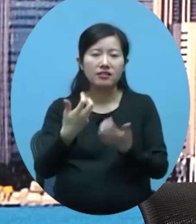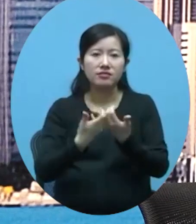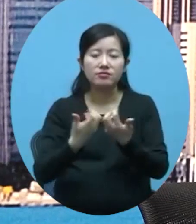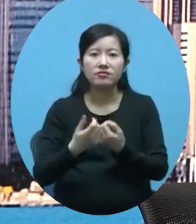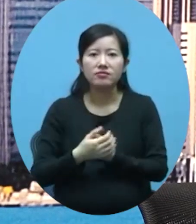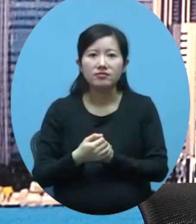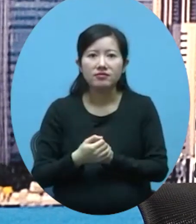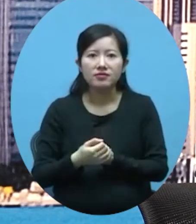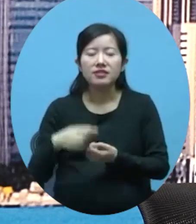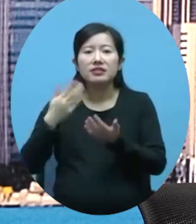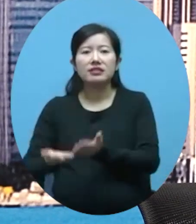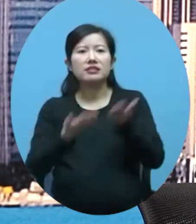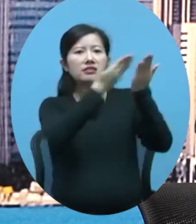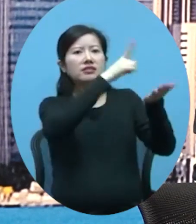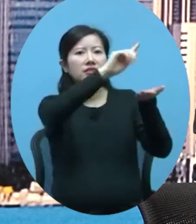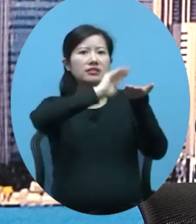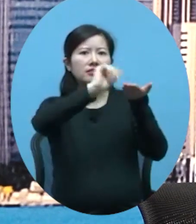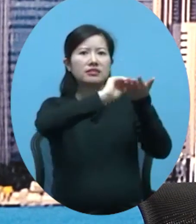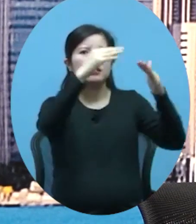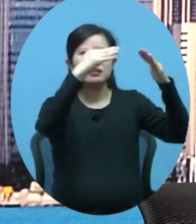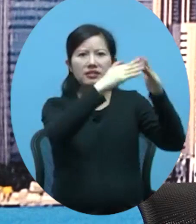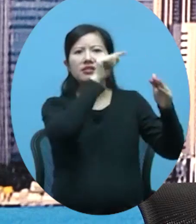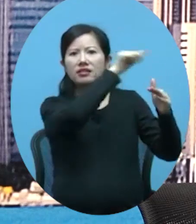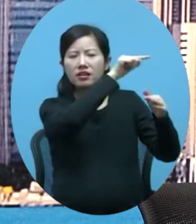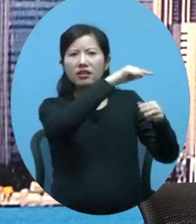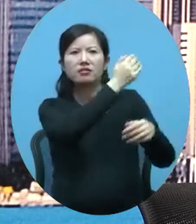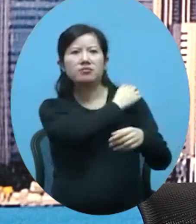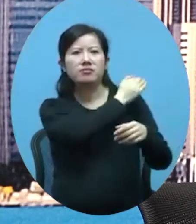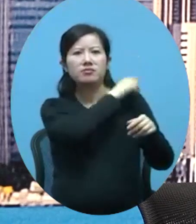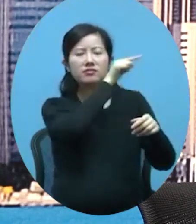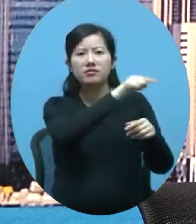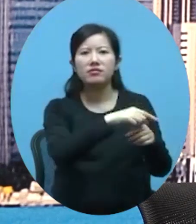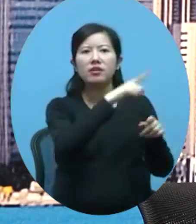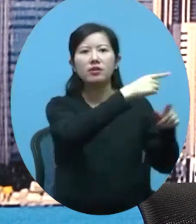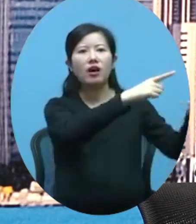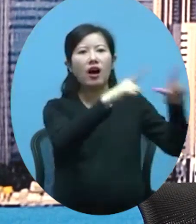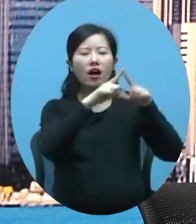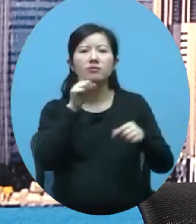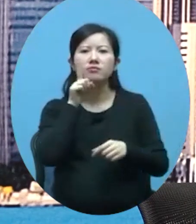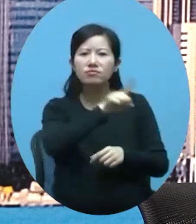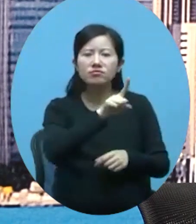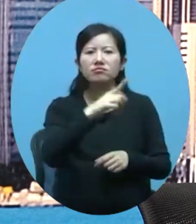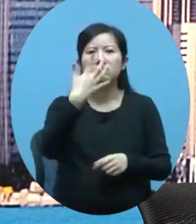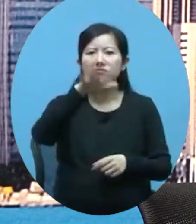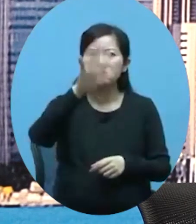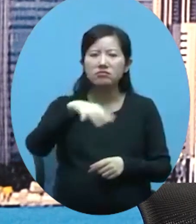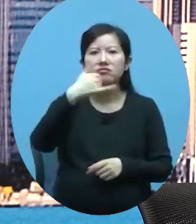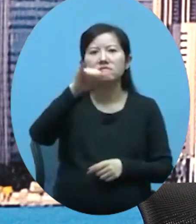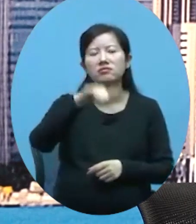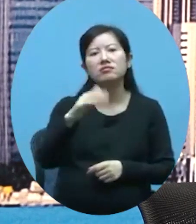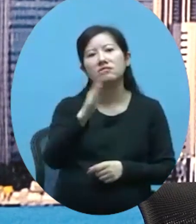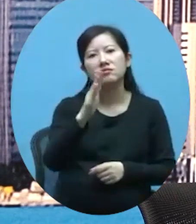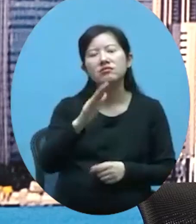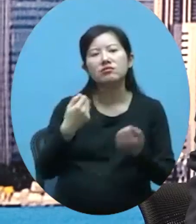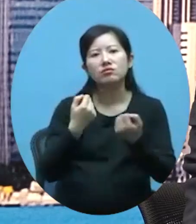其实我们是送去卫生署那做的他们那个他们现在给到我们的责值一个星期可以做到五六千个好 请张医